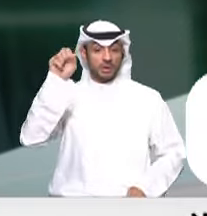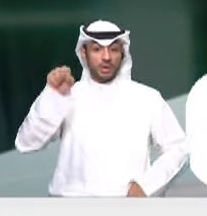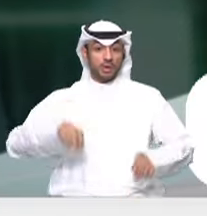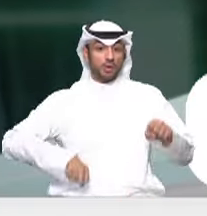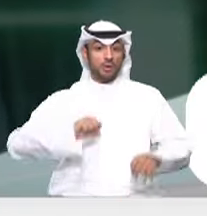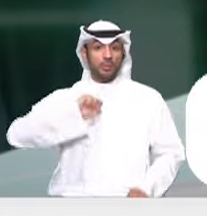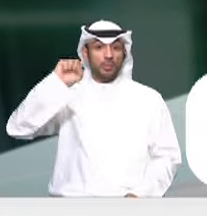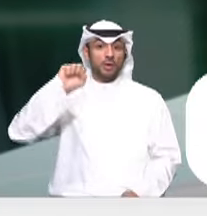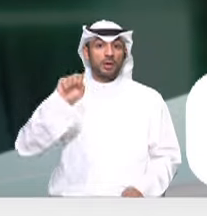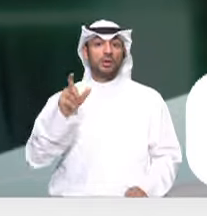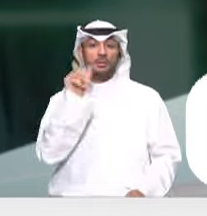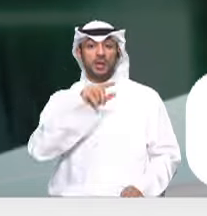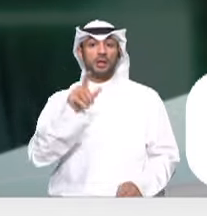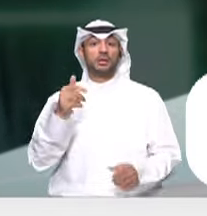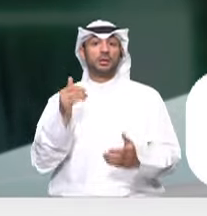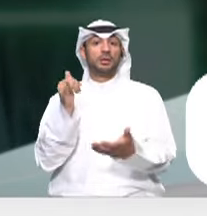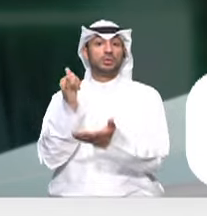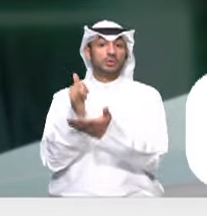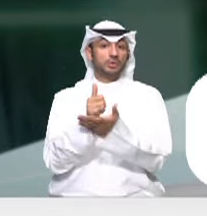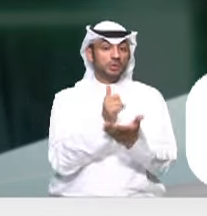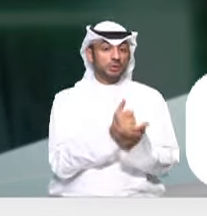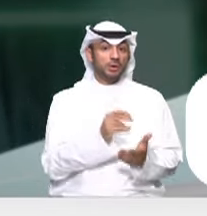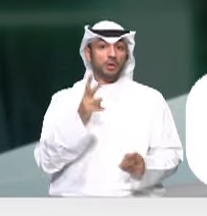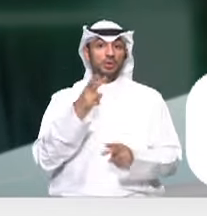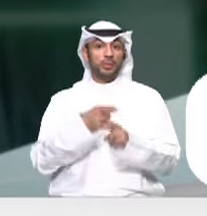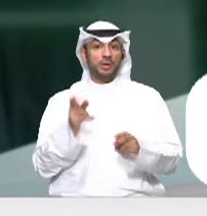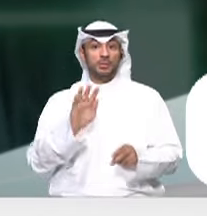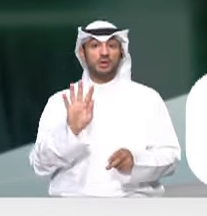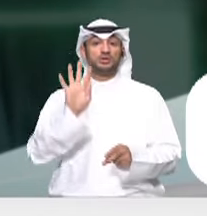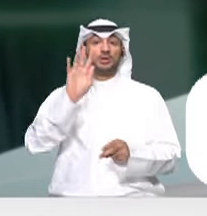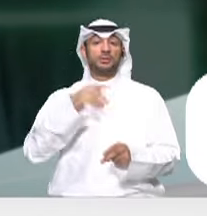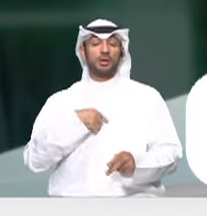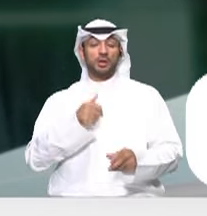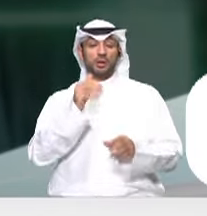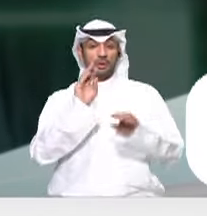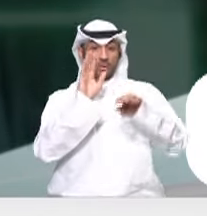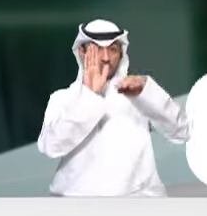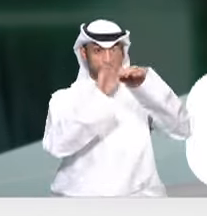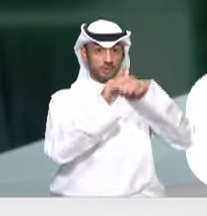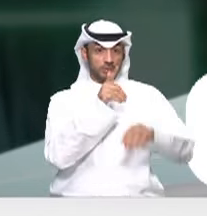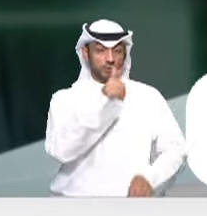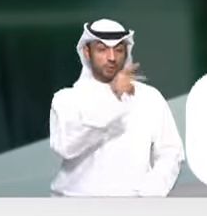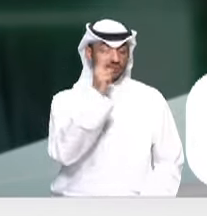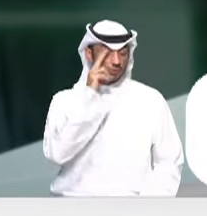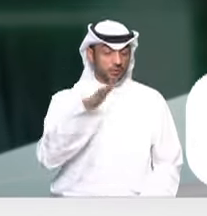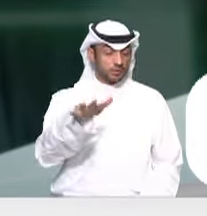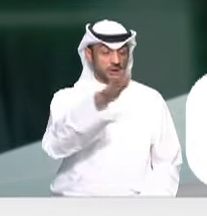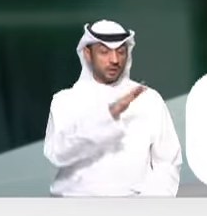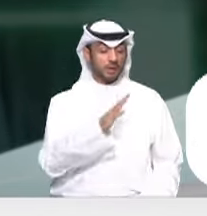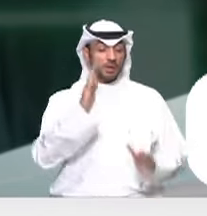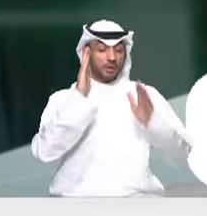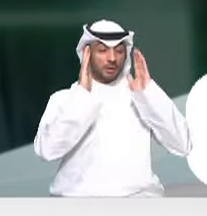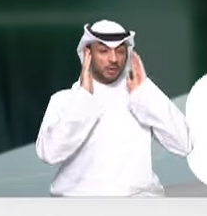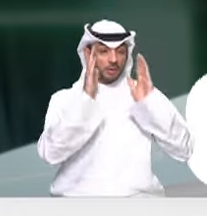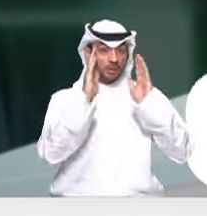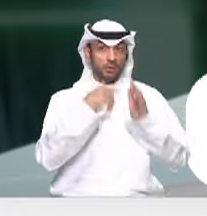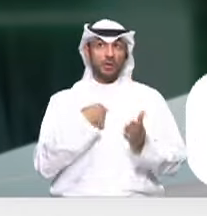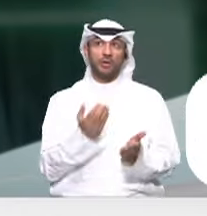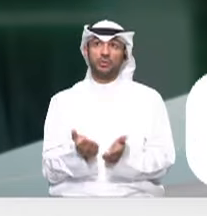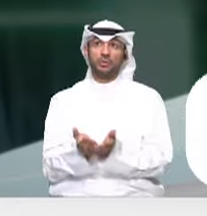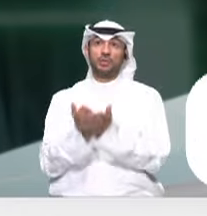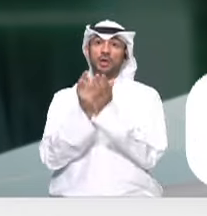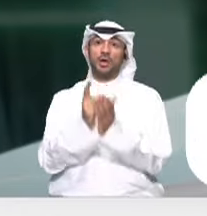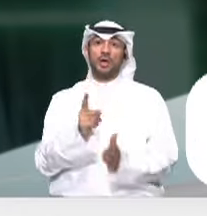دولة الكويت قيادة وشعبا نرسل التهاني إلى الأشقاء في المملكة العربية السعودية، داعين المولى عز وجل